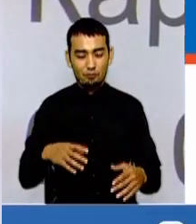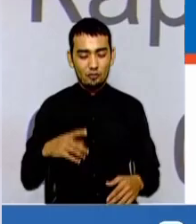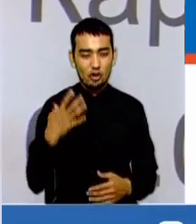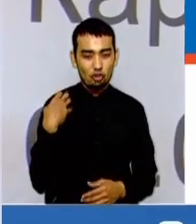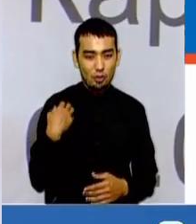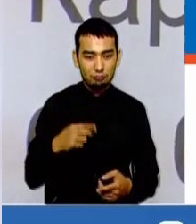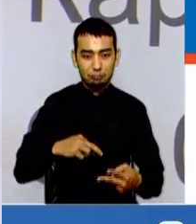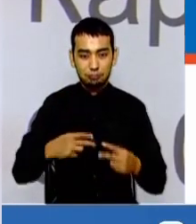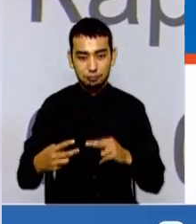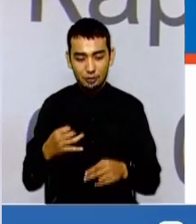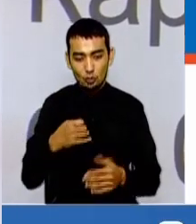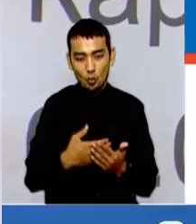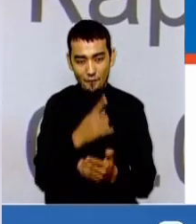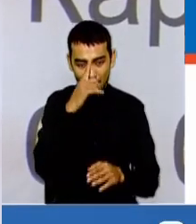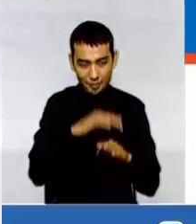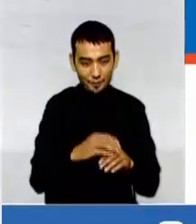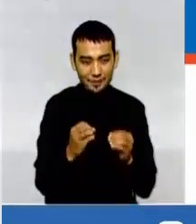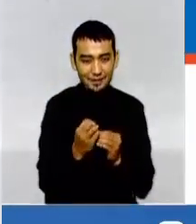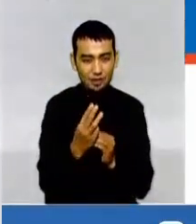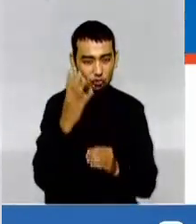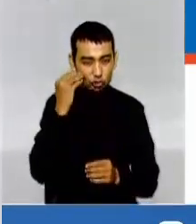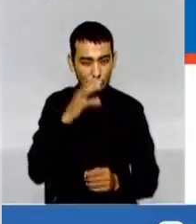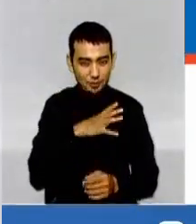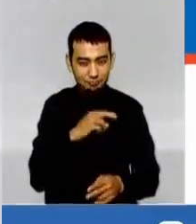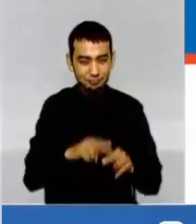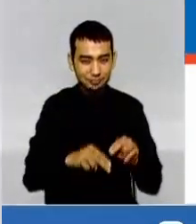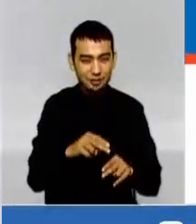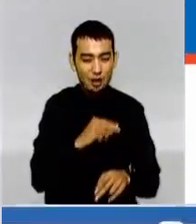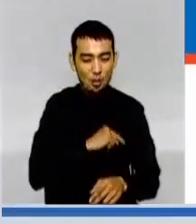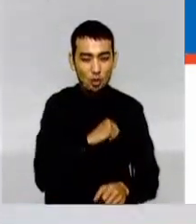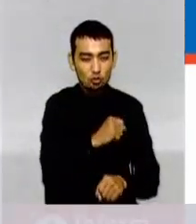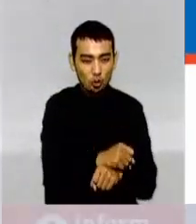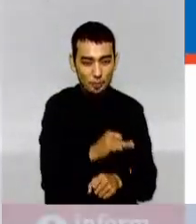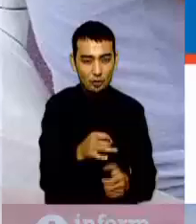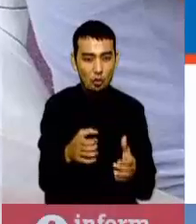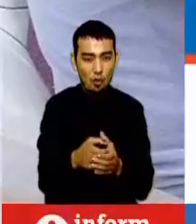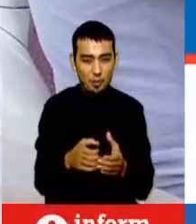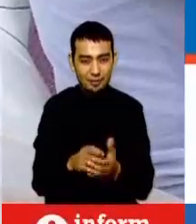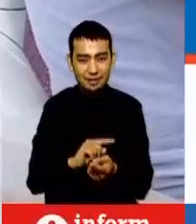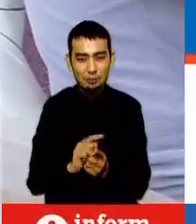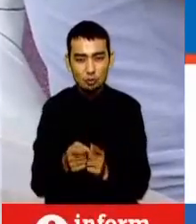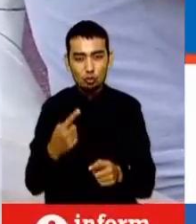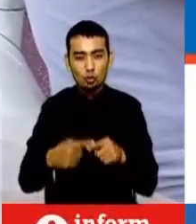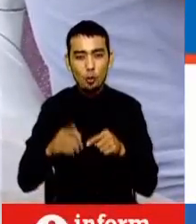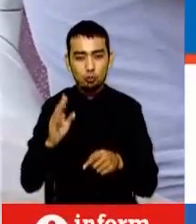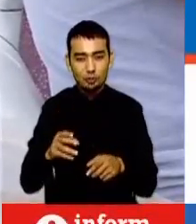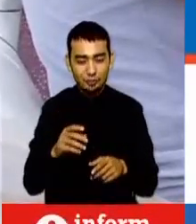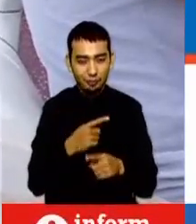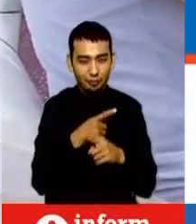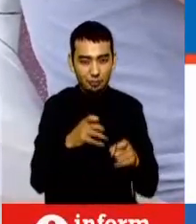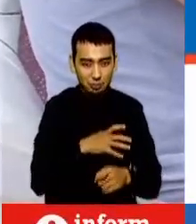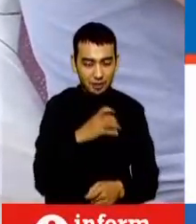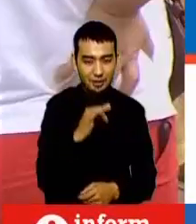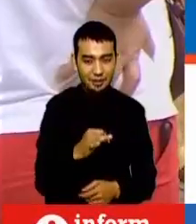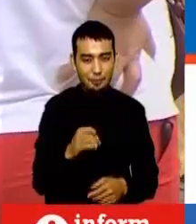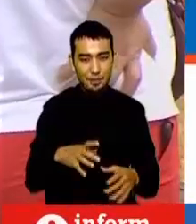Себебі жаңа әкімшілік өкілдері 13 тамыз күні құрылыс жұмыстары тоқтатылып, мердігер компания өзгеретінін хабарлаған. Міне осыдан соң